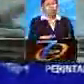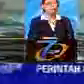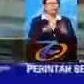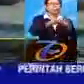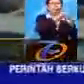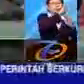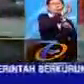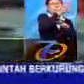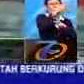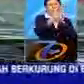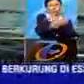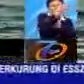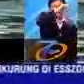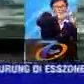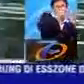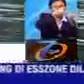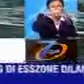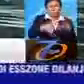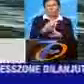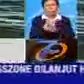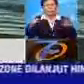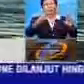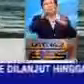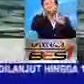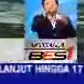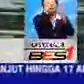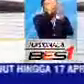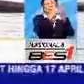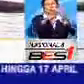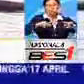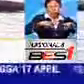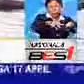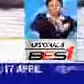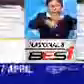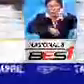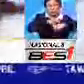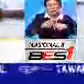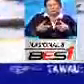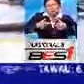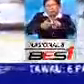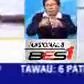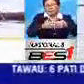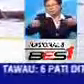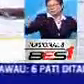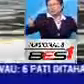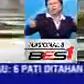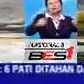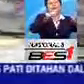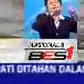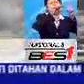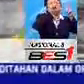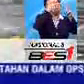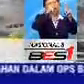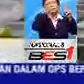seawal 7.15 pagi, peserta perlu melengkapkan 3 disiplin renang, berbasikal dan larian dengan jarak keseluruhan